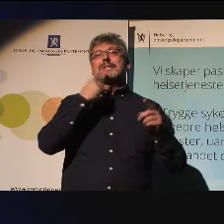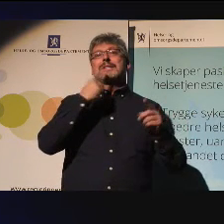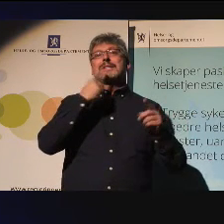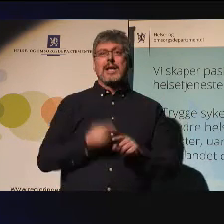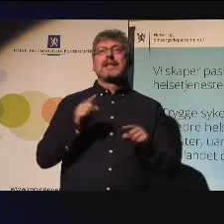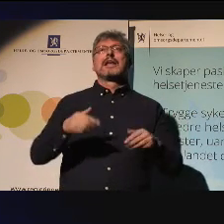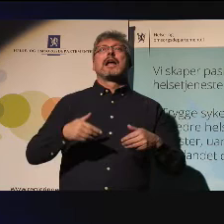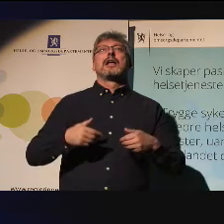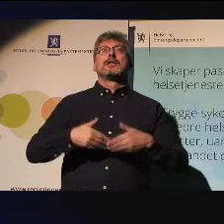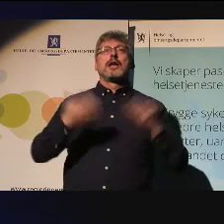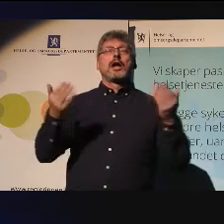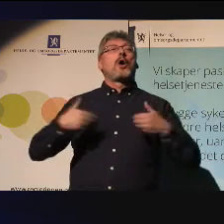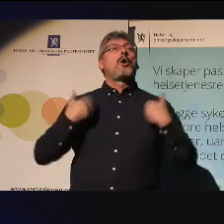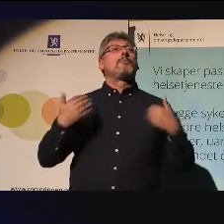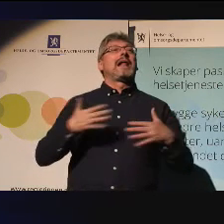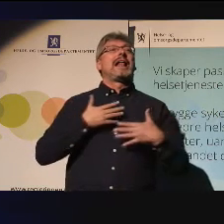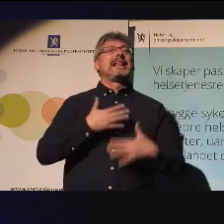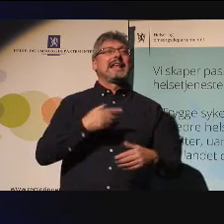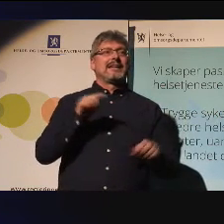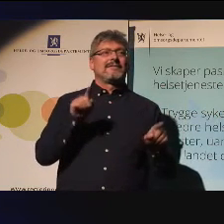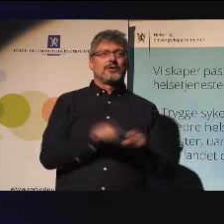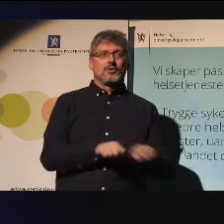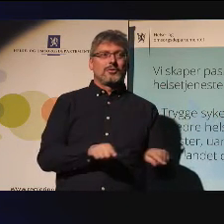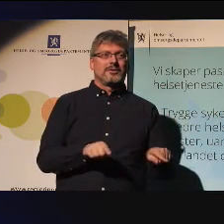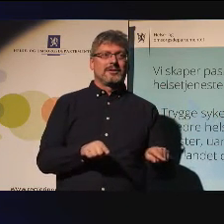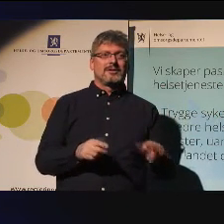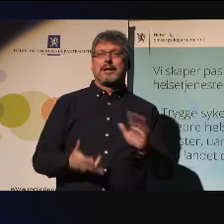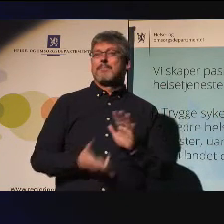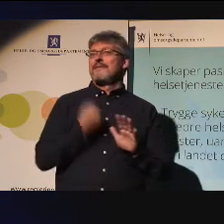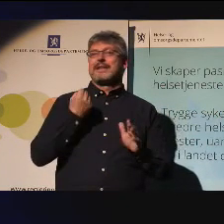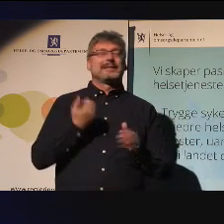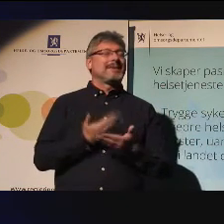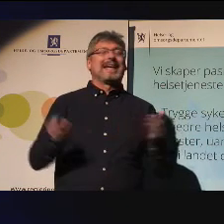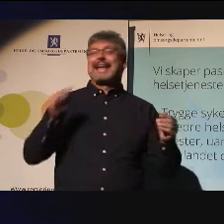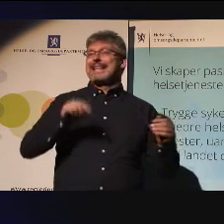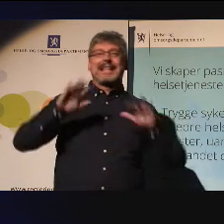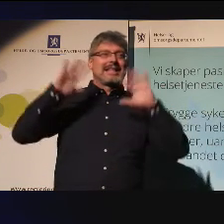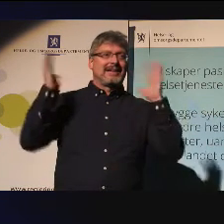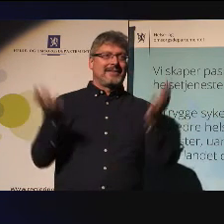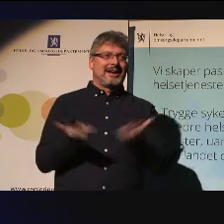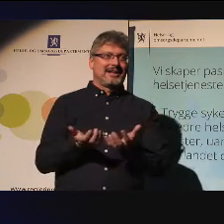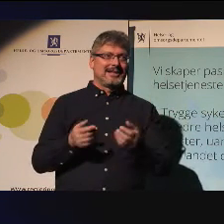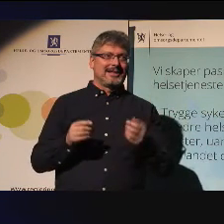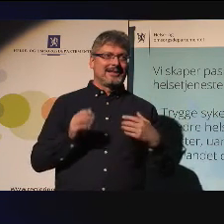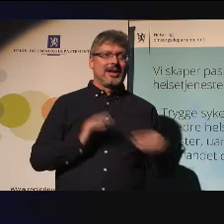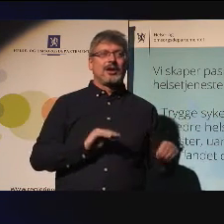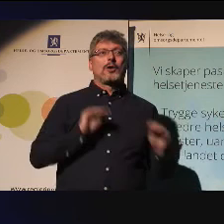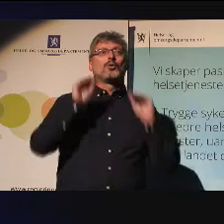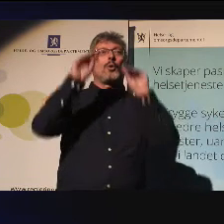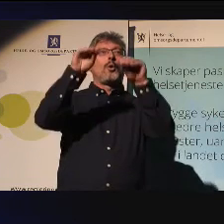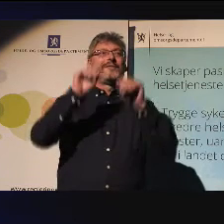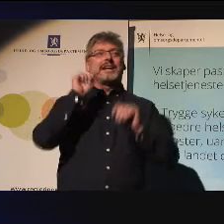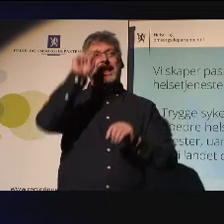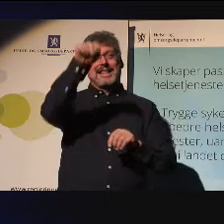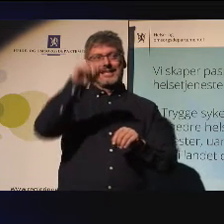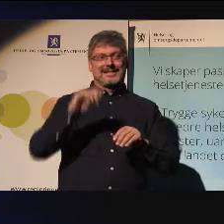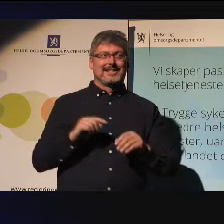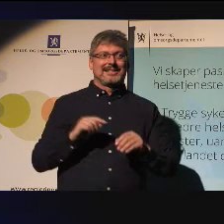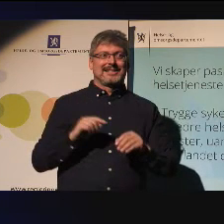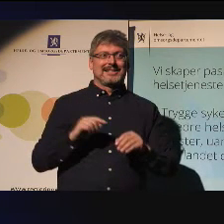opplever livet sånn, da befinner jeg meg ikke lenger i denne verden. Da jeg beveger meg over i den neste, for de av oss som tror på